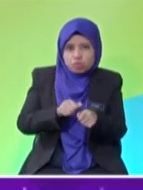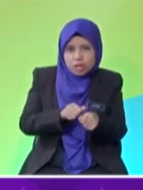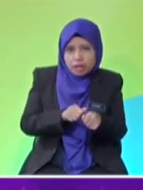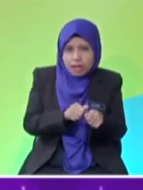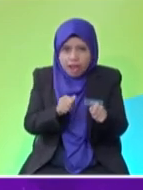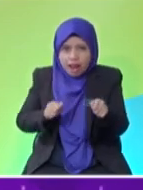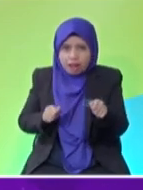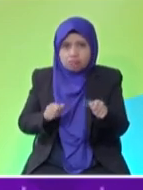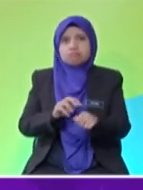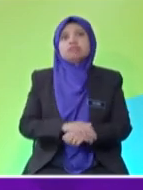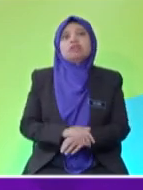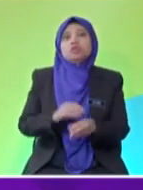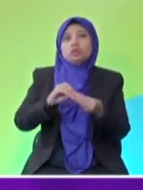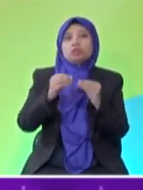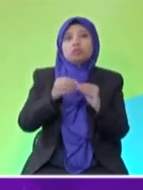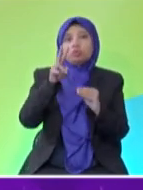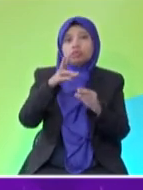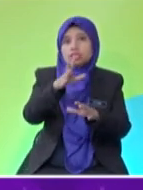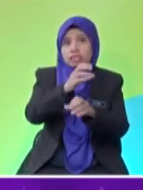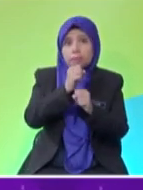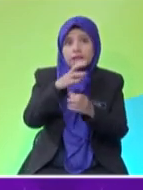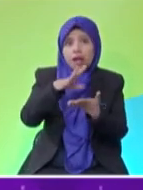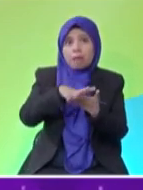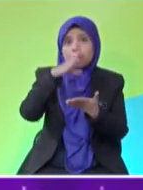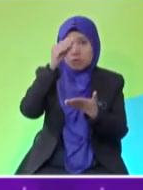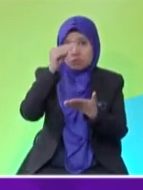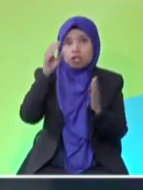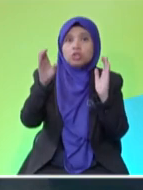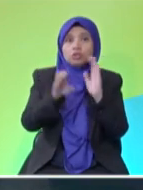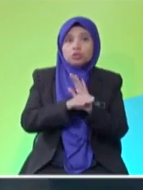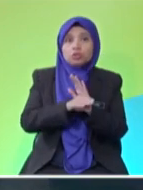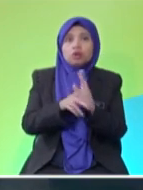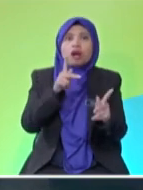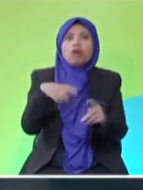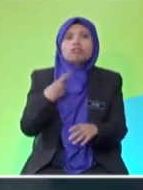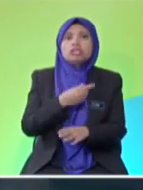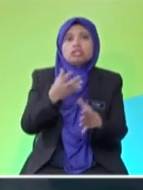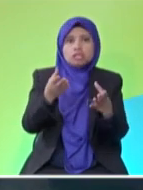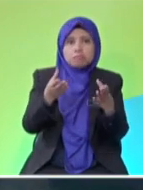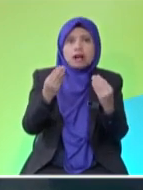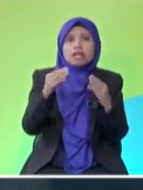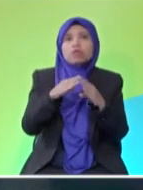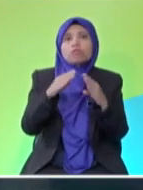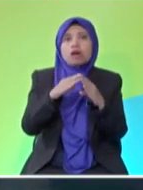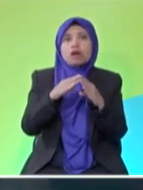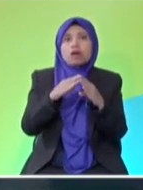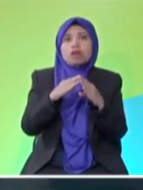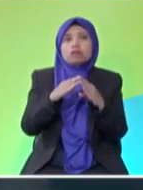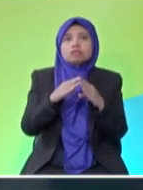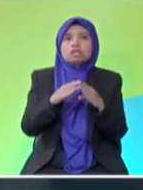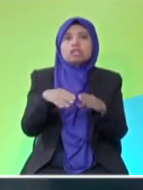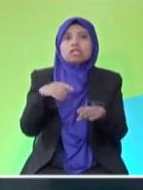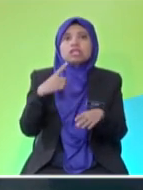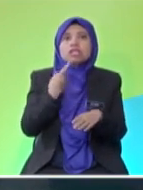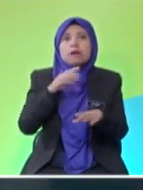bahaya tersebut yang kedua untuk mendapatkan rumah sebagai contoh kalau kita balik rumah kita belum masuk rumah tapi kita tidak boleh tahu